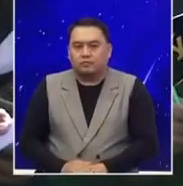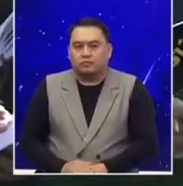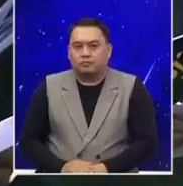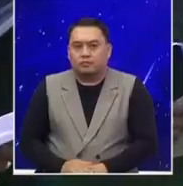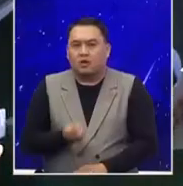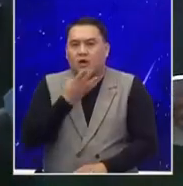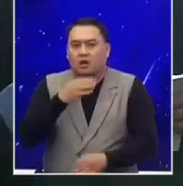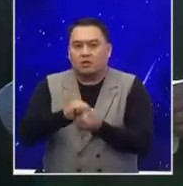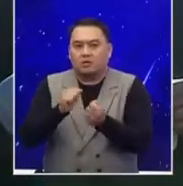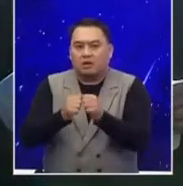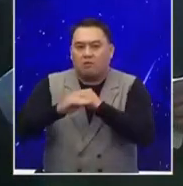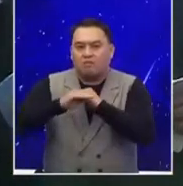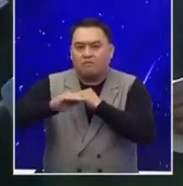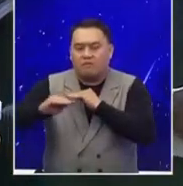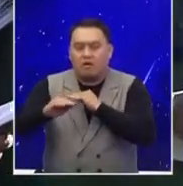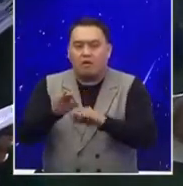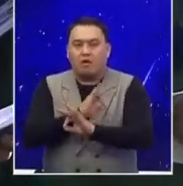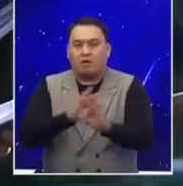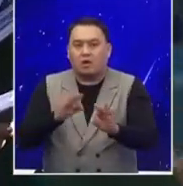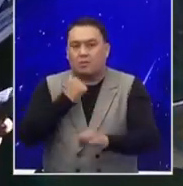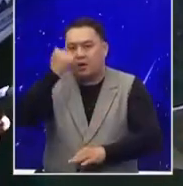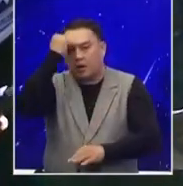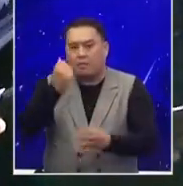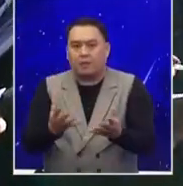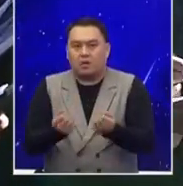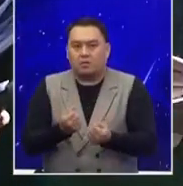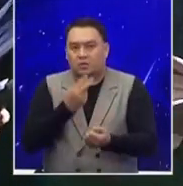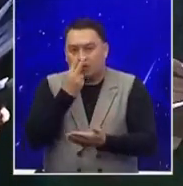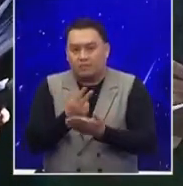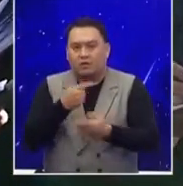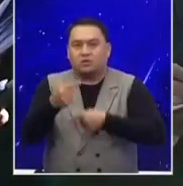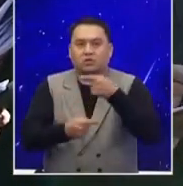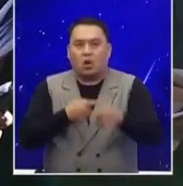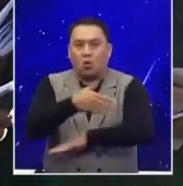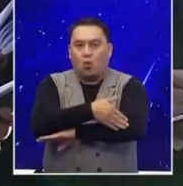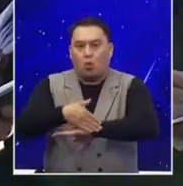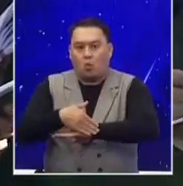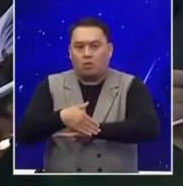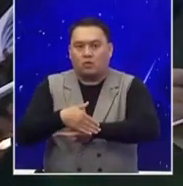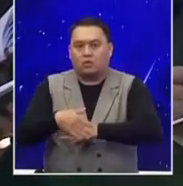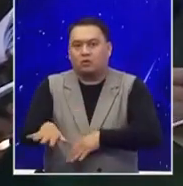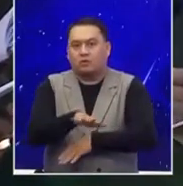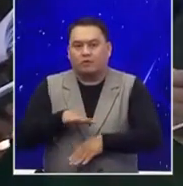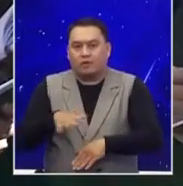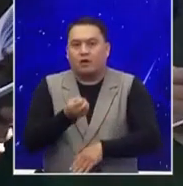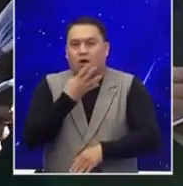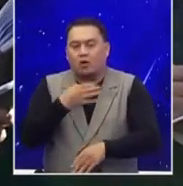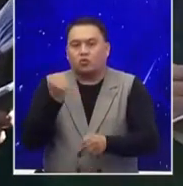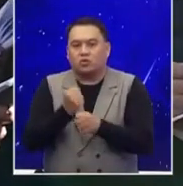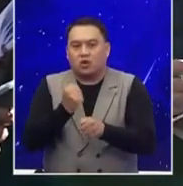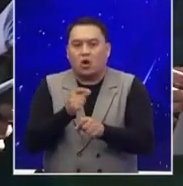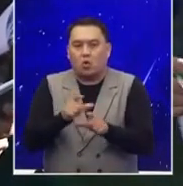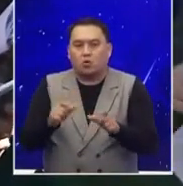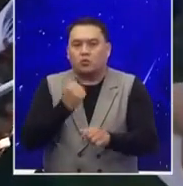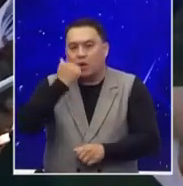бы, хорошо сделал бы, слушай. От людей благодарность принес бы, сказал, следующие улицы мне, куда-то дворы дайте, я хорошо сделал. Люди